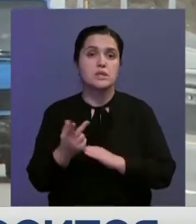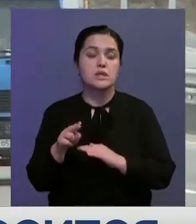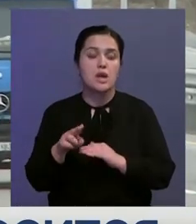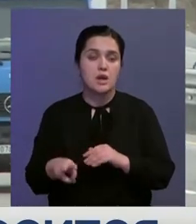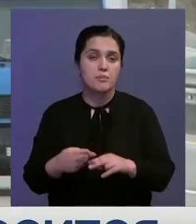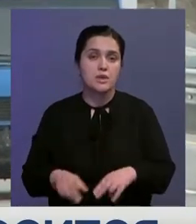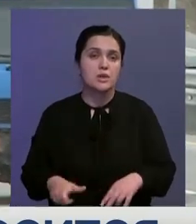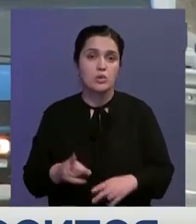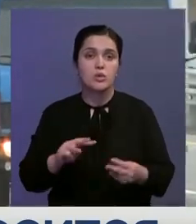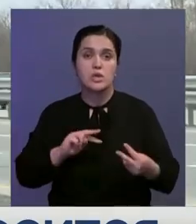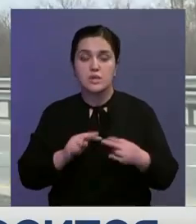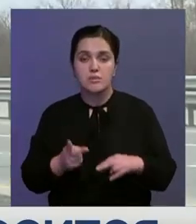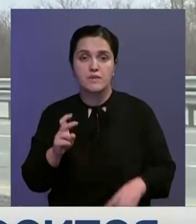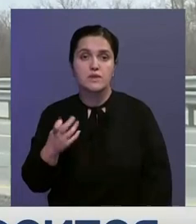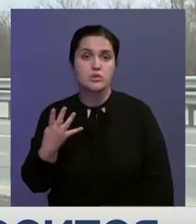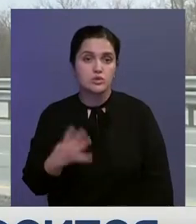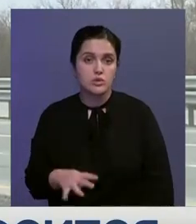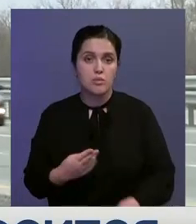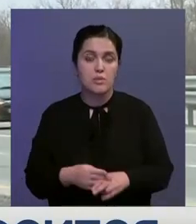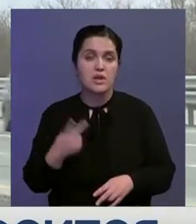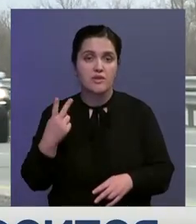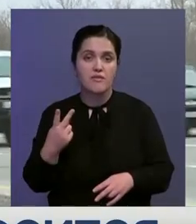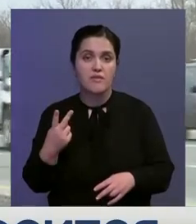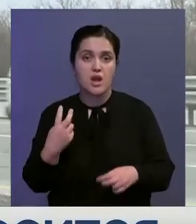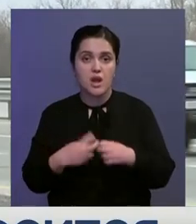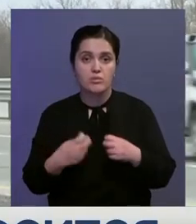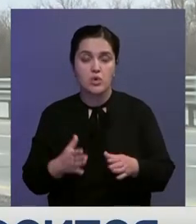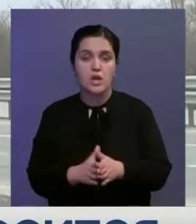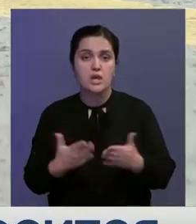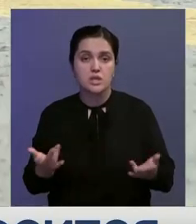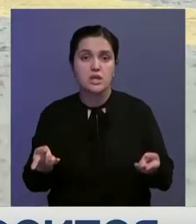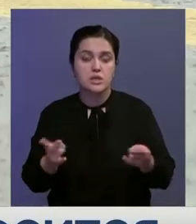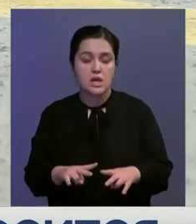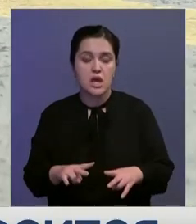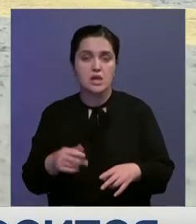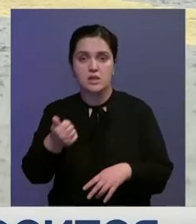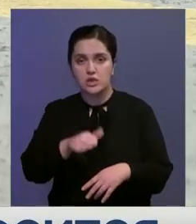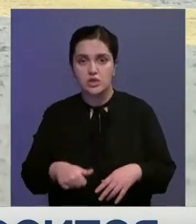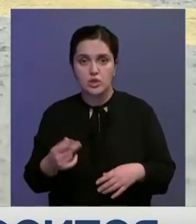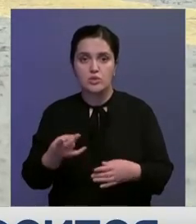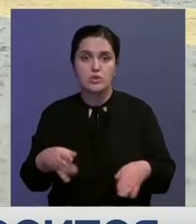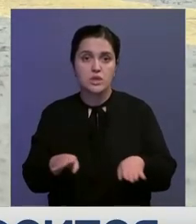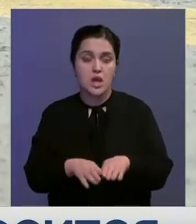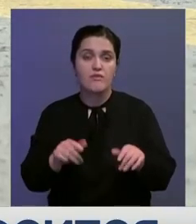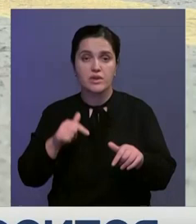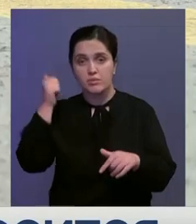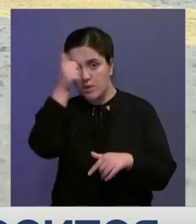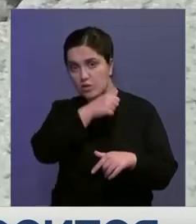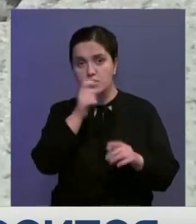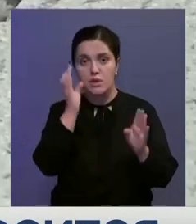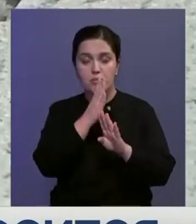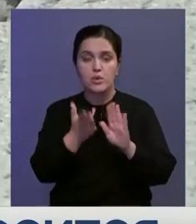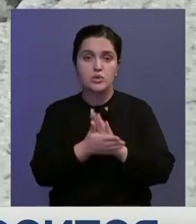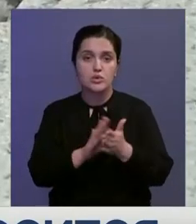трассе необходимо заменить 240 плит, где разломы уже раскрылись. Остальные трещины нужно загерметизировать. Однако в этом году из-за погодных условий